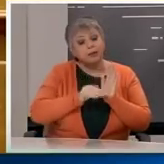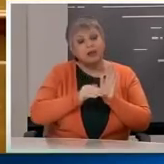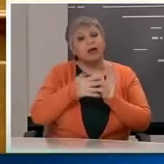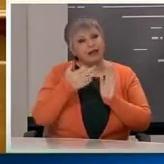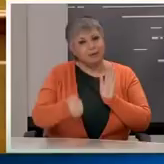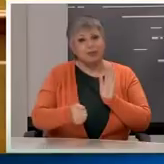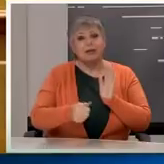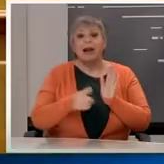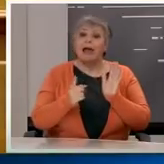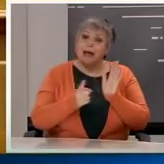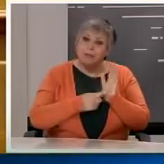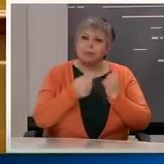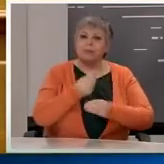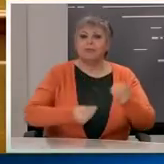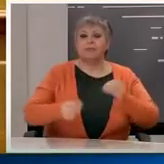ενδεδειγμένη.